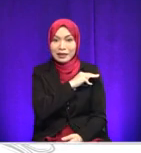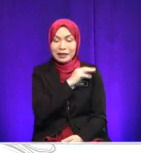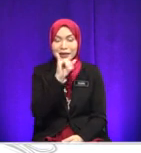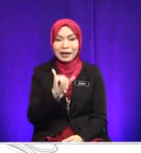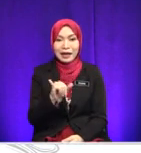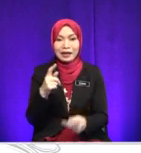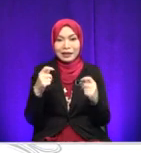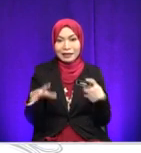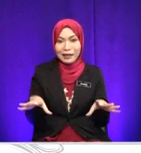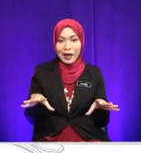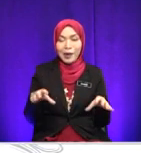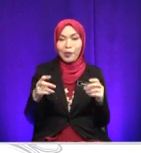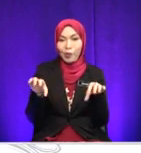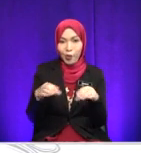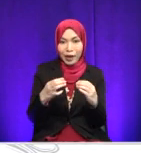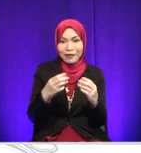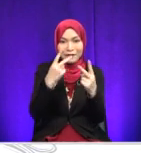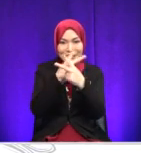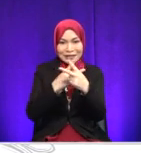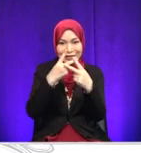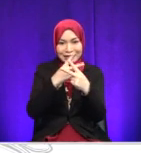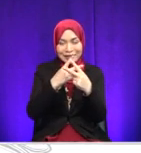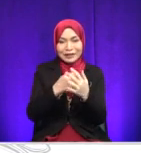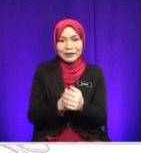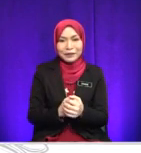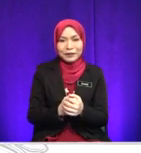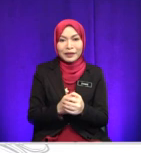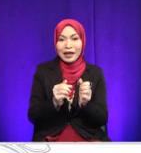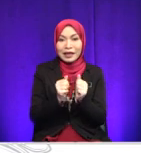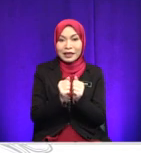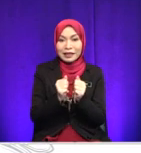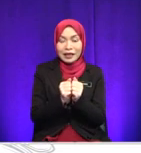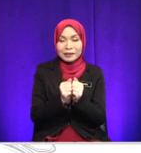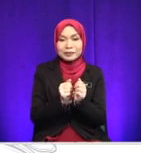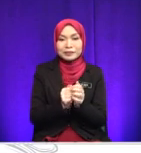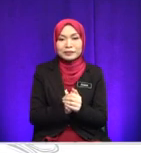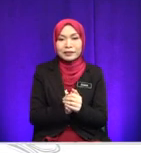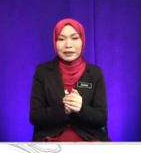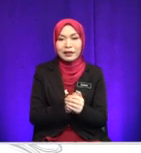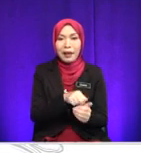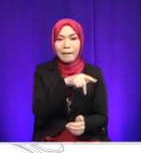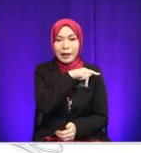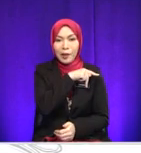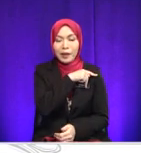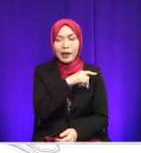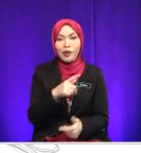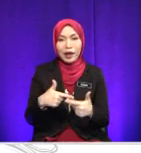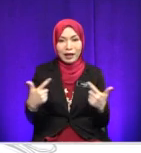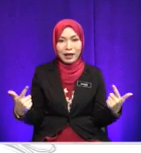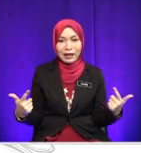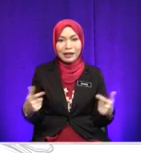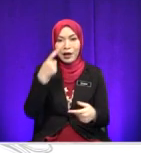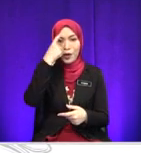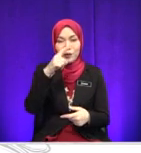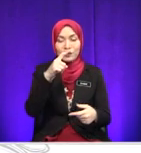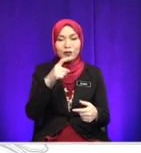Republik Kazakhstan. Beliau diiringi oleh pegawai-pegawai Kementerian Luar Negeri. Lawatan ini akan memberikan tumpuan untuk memperkukuh kerjasama